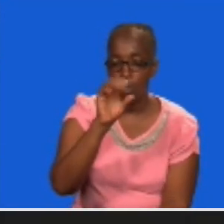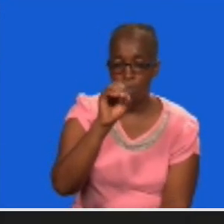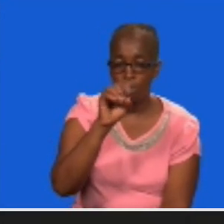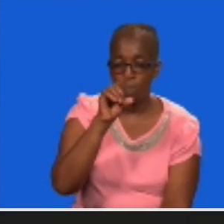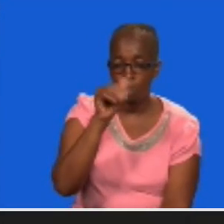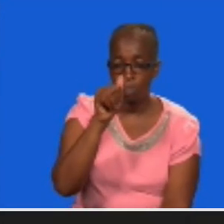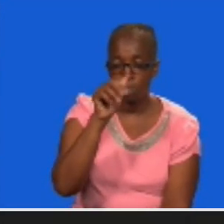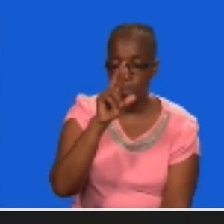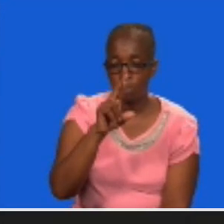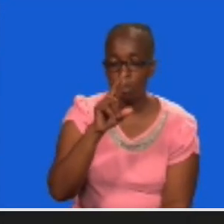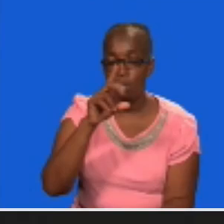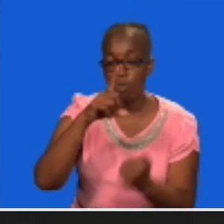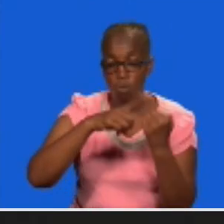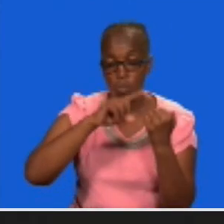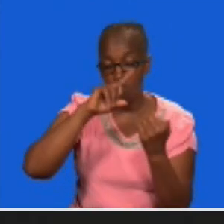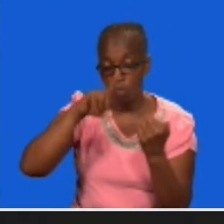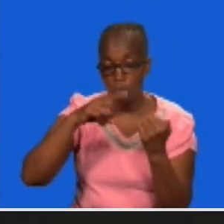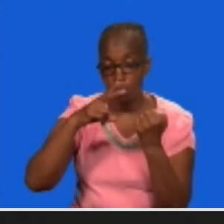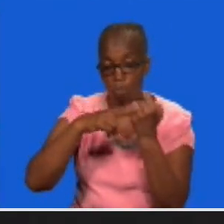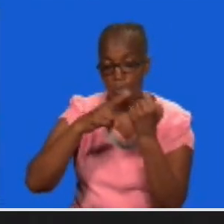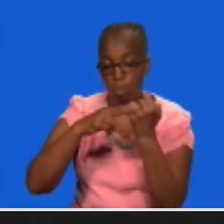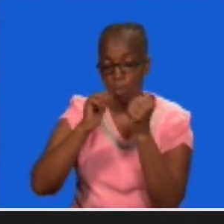6,716